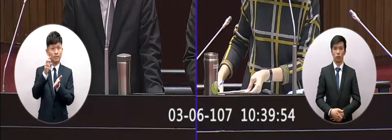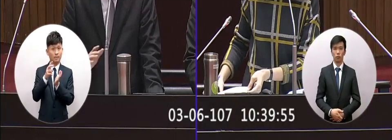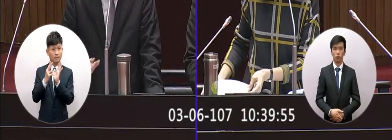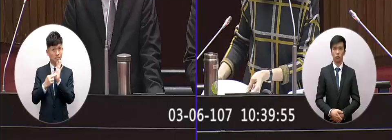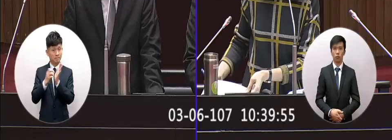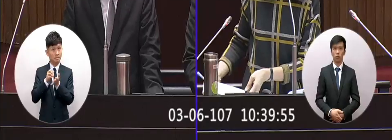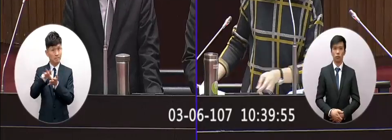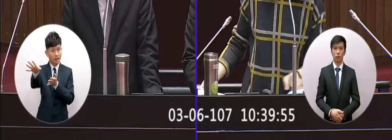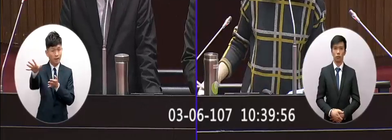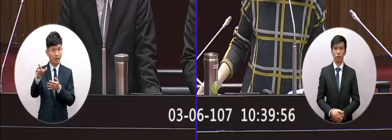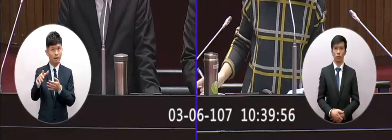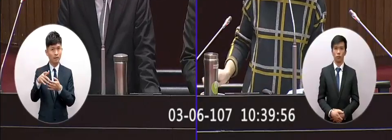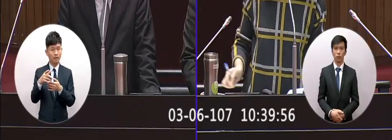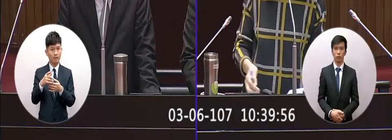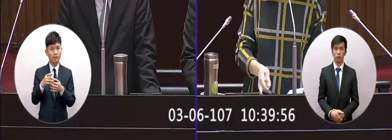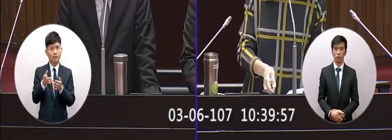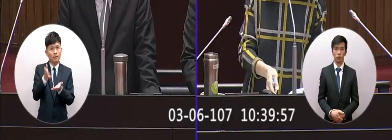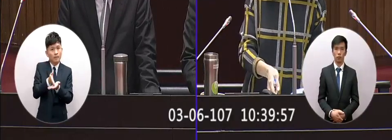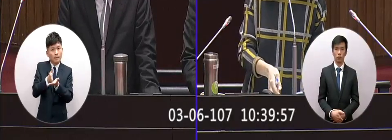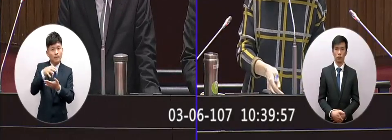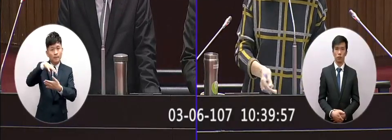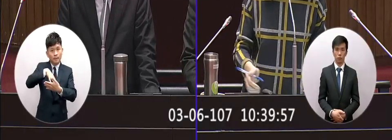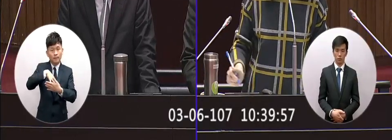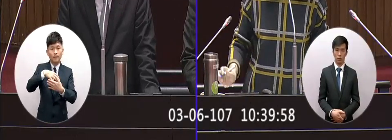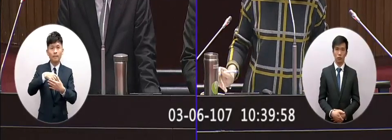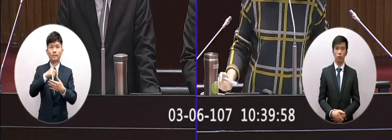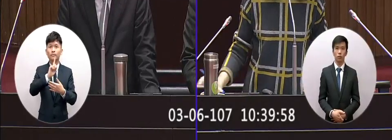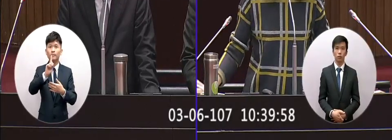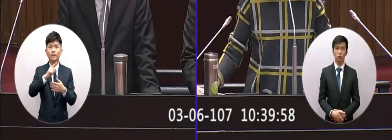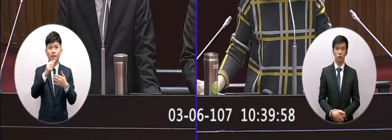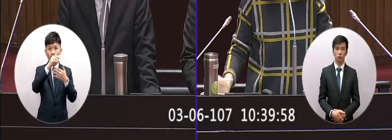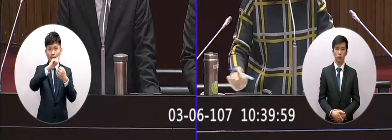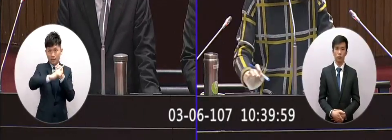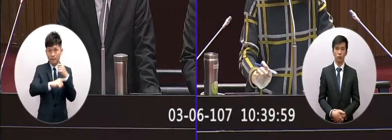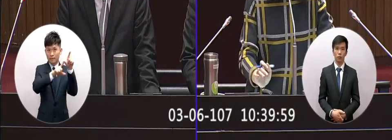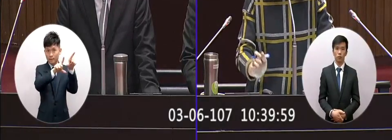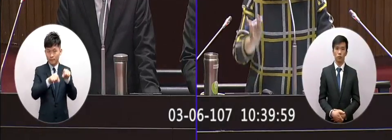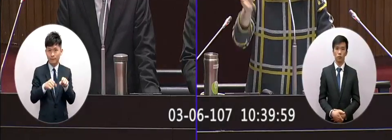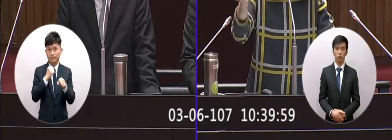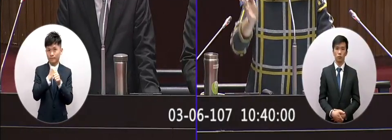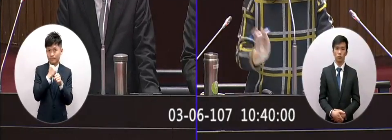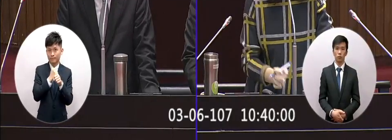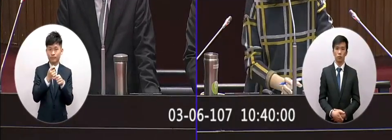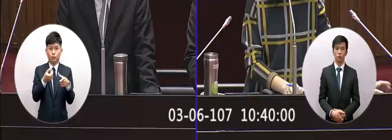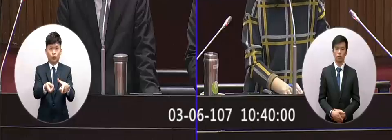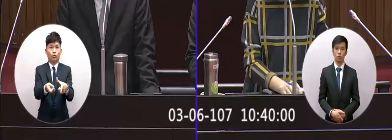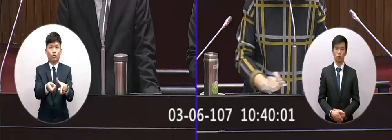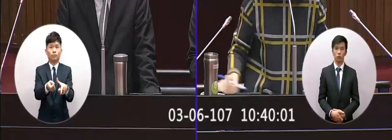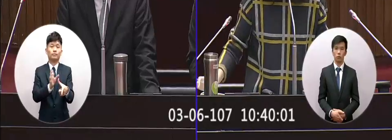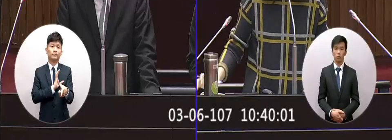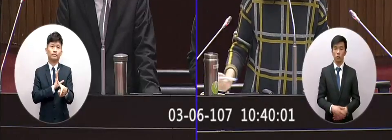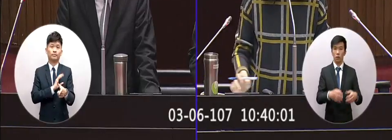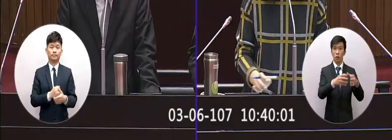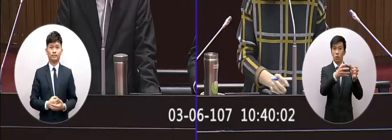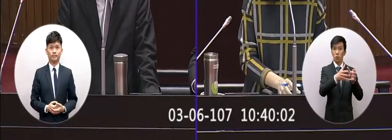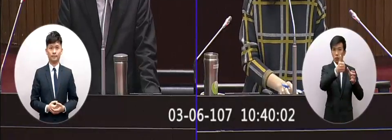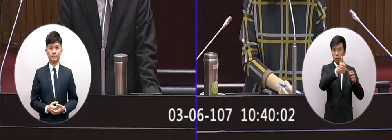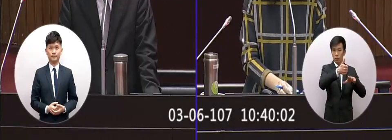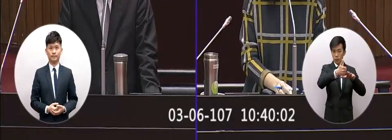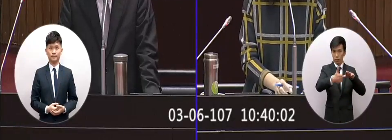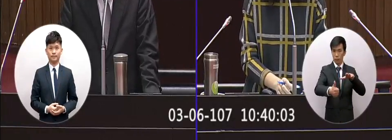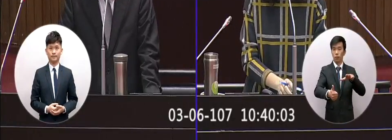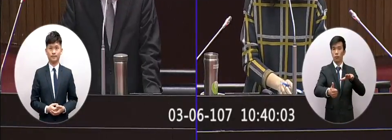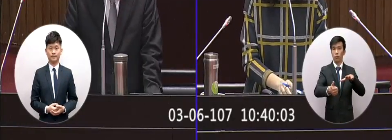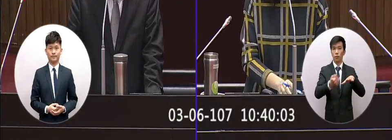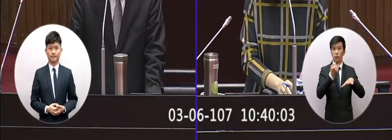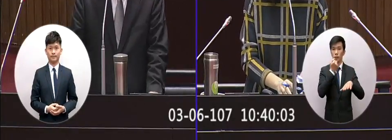我们也可以听出他背后的精神就是依法行政、公开处理。 好，来，那部长可以先请回。来，